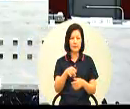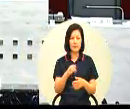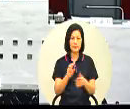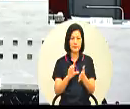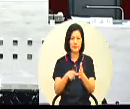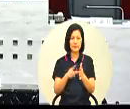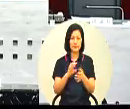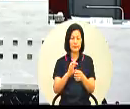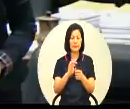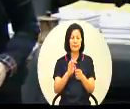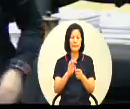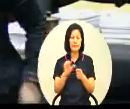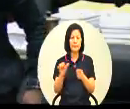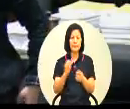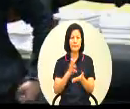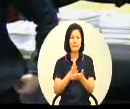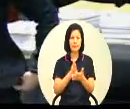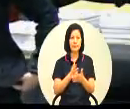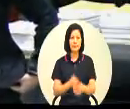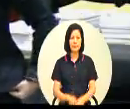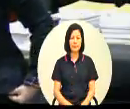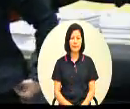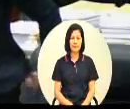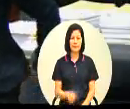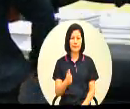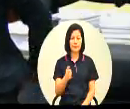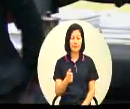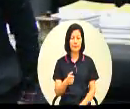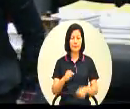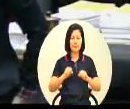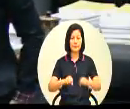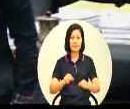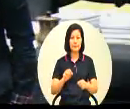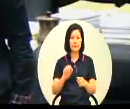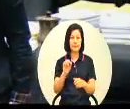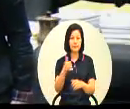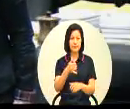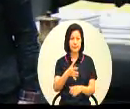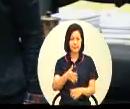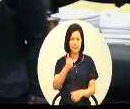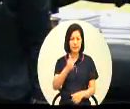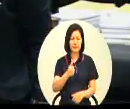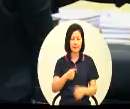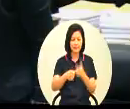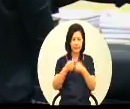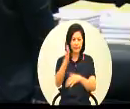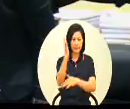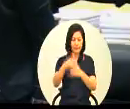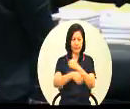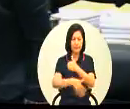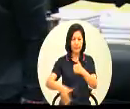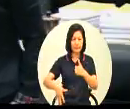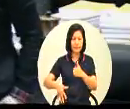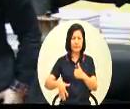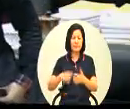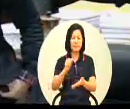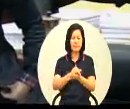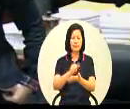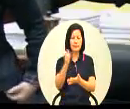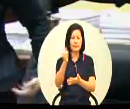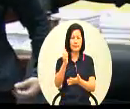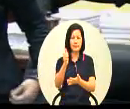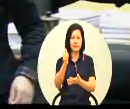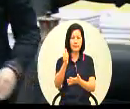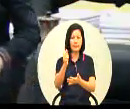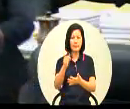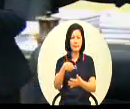谢，谢谢康议长、陈市长、各单位主管、各位媒体女士先生，还有议会